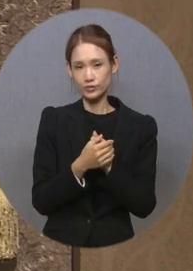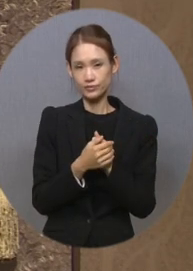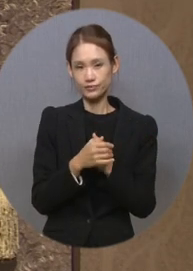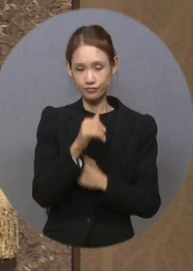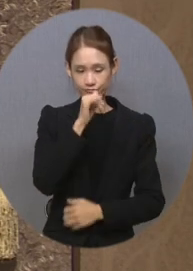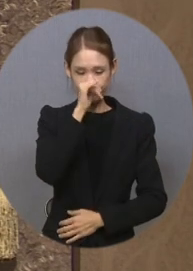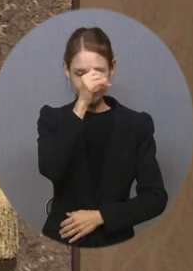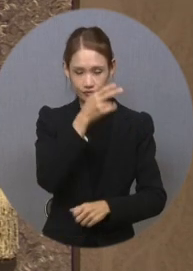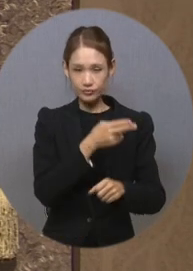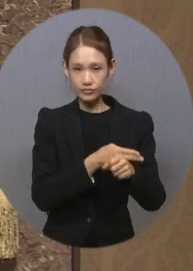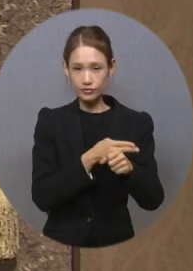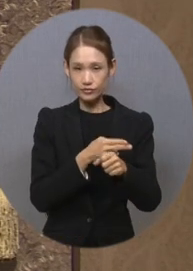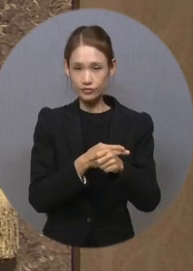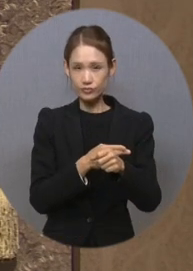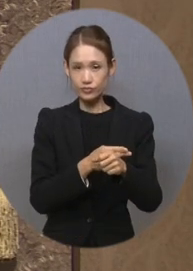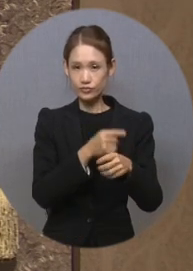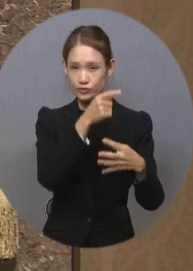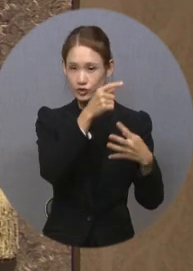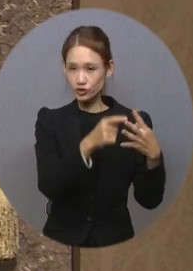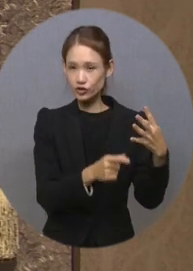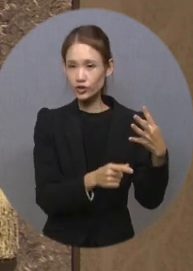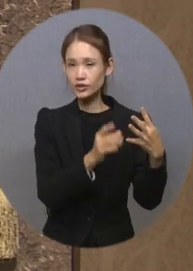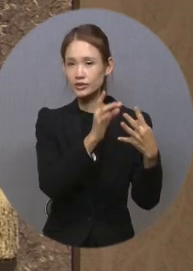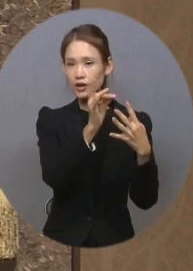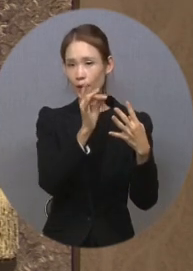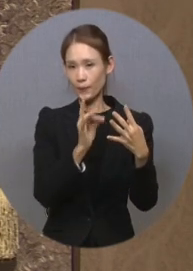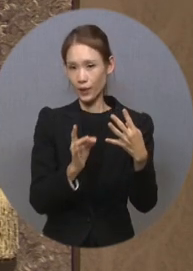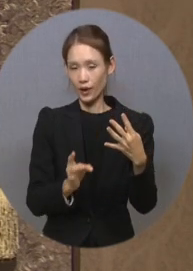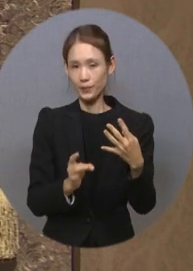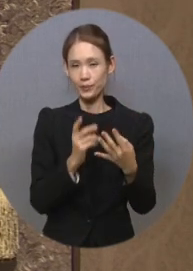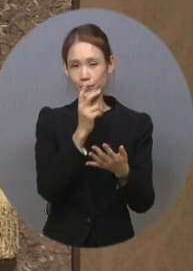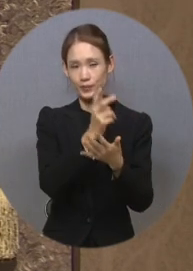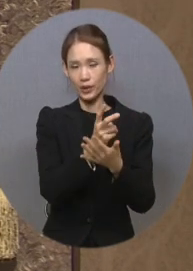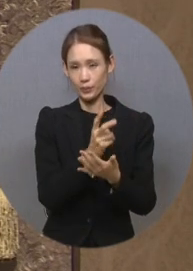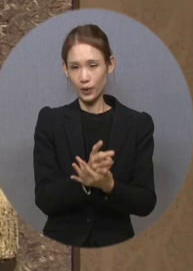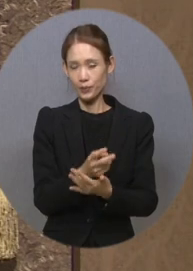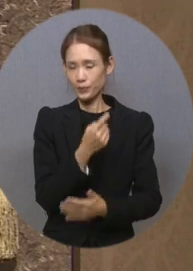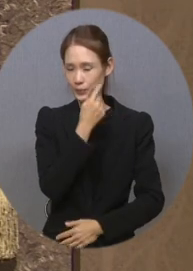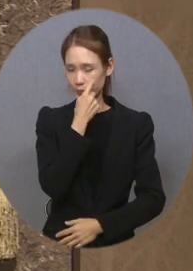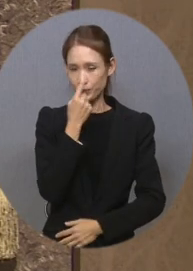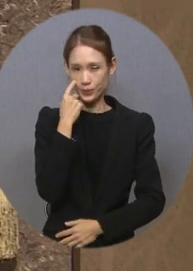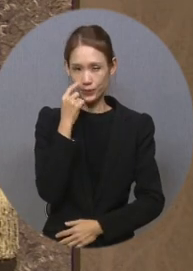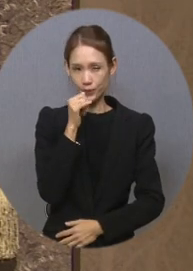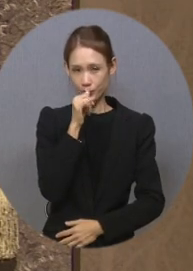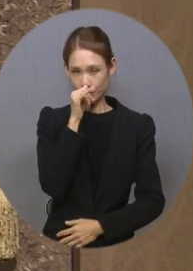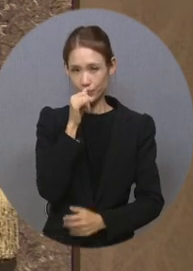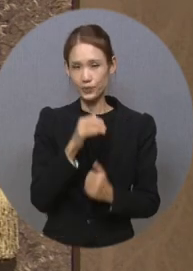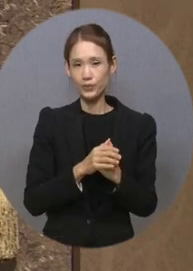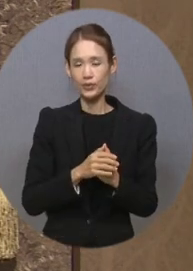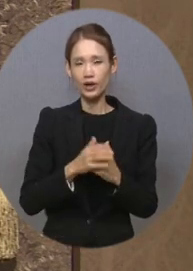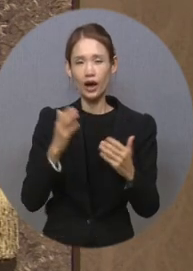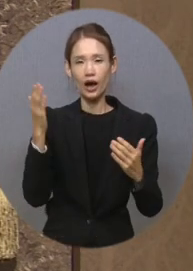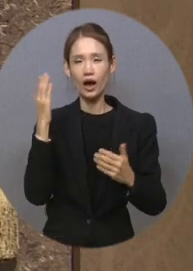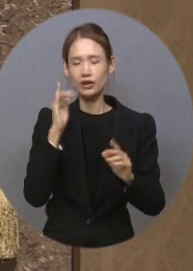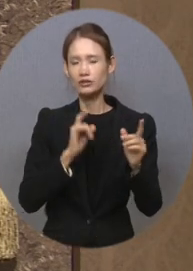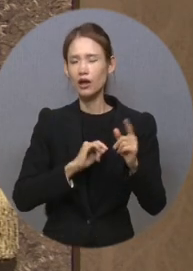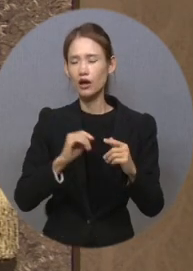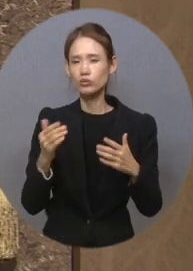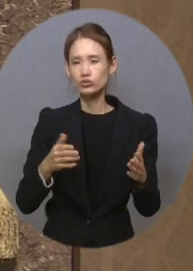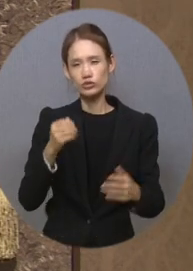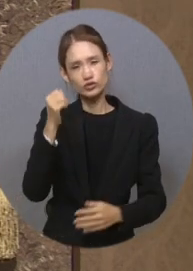그 선생님들을 우선 선발할 수 있는 그런 것도 제도적으로 보장이 되거든요. 네. 그리고 학생들 대부분이 기숙사 생활을